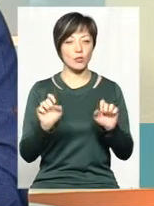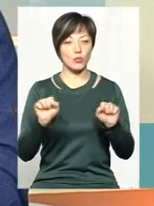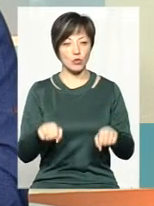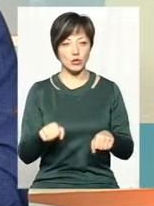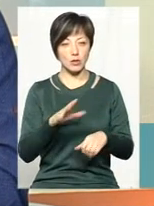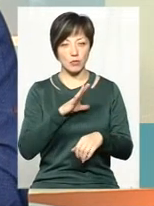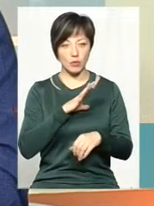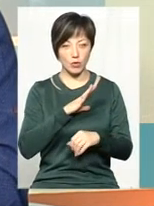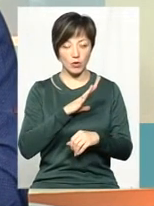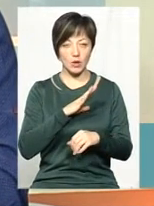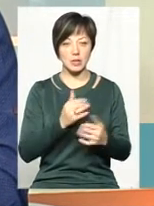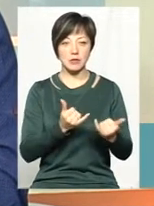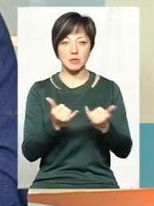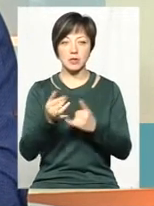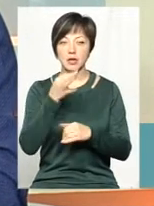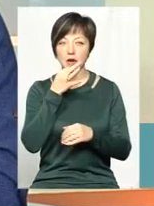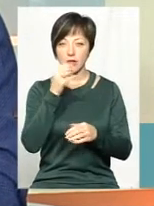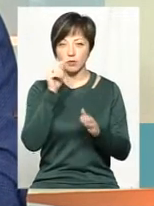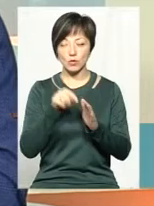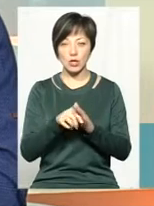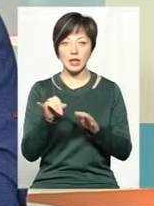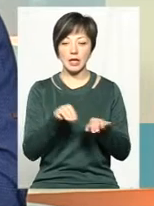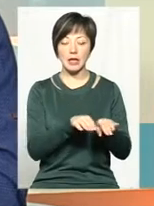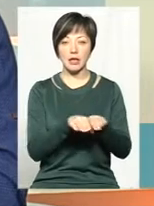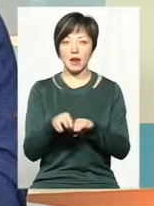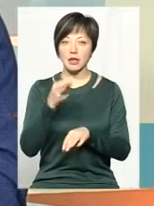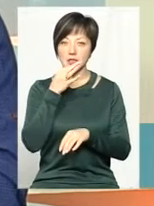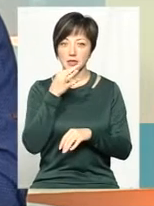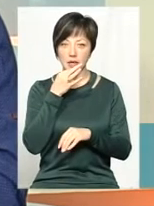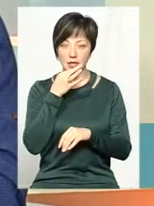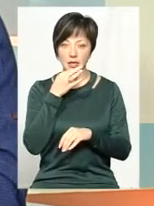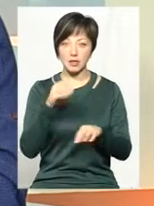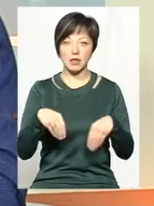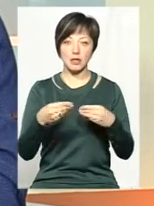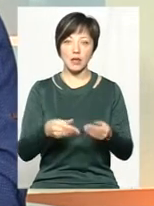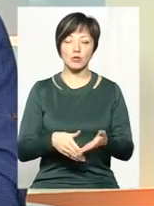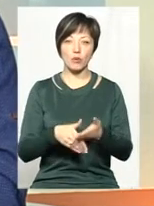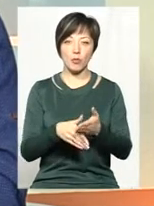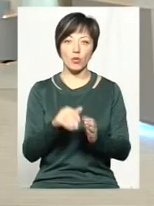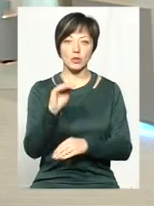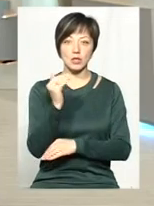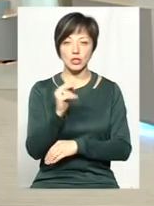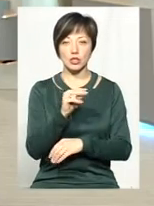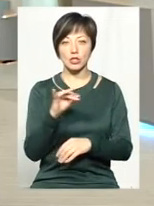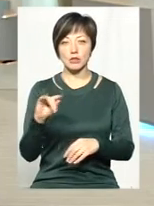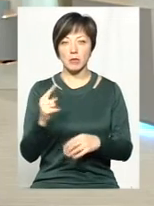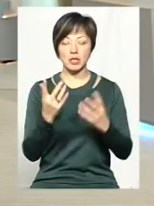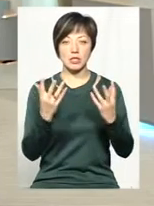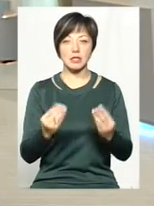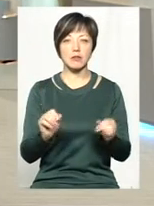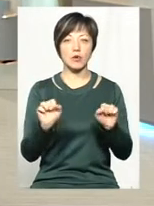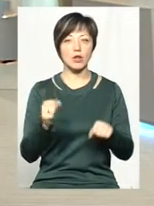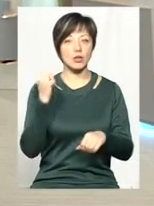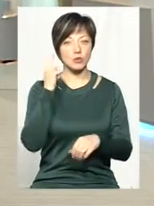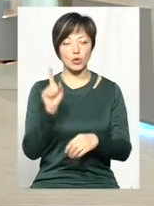було забезпечити раннє втручання на ранніх стадіях, надати допомогу дитині, щоб вона з перших днів могла чути